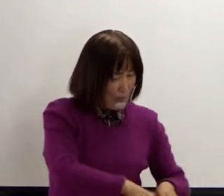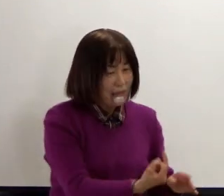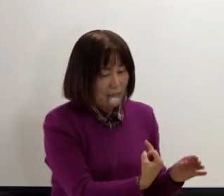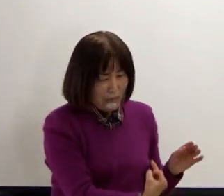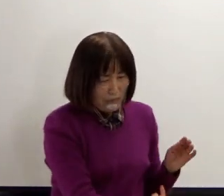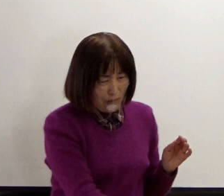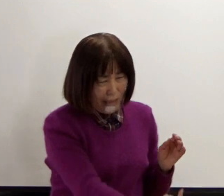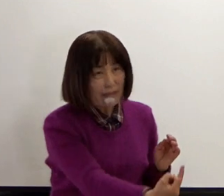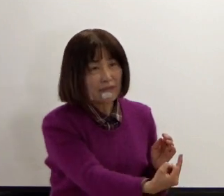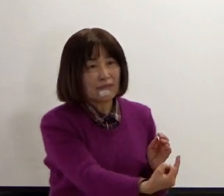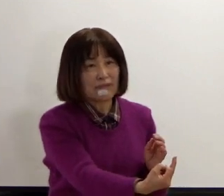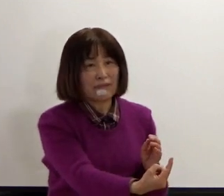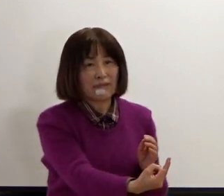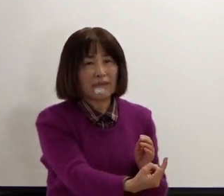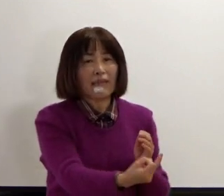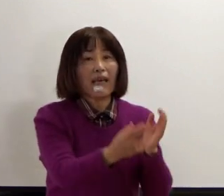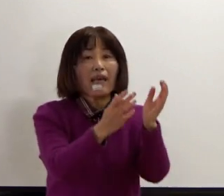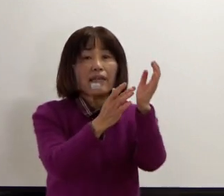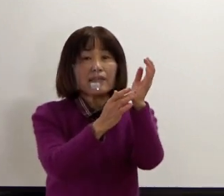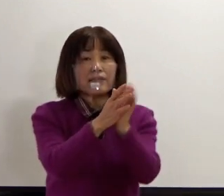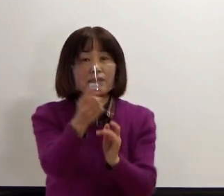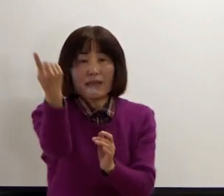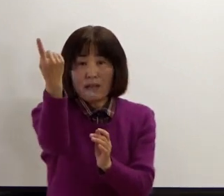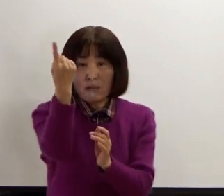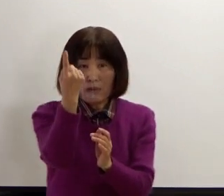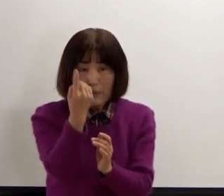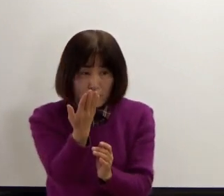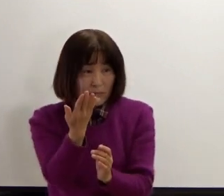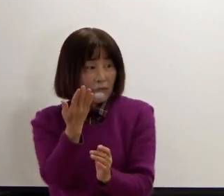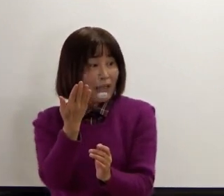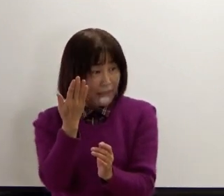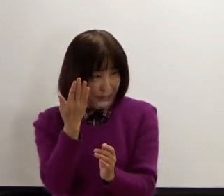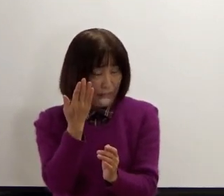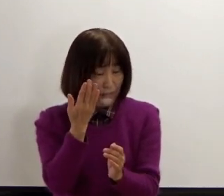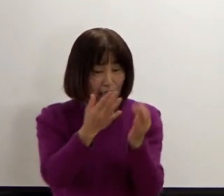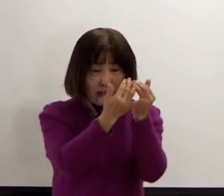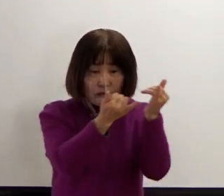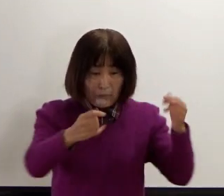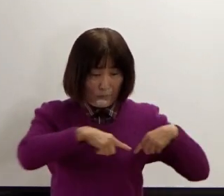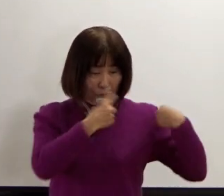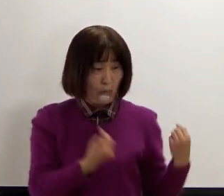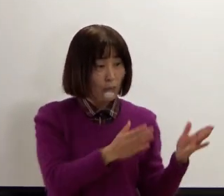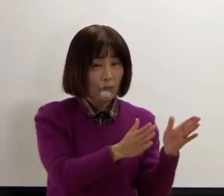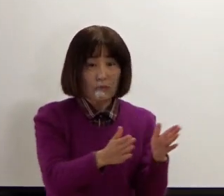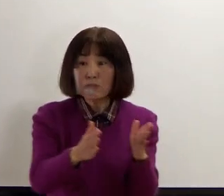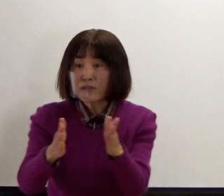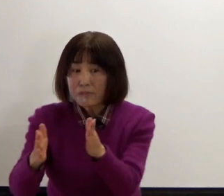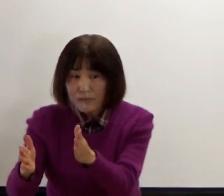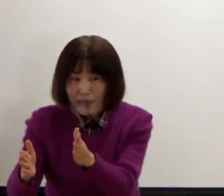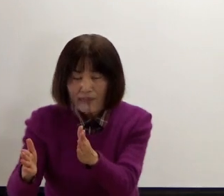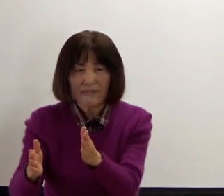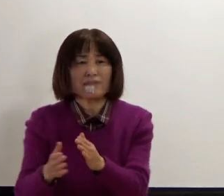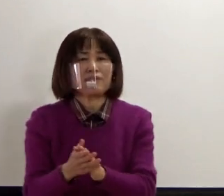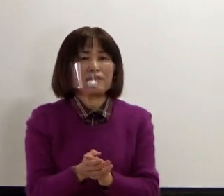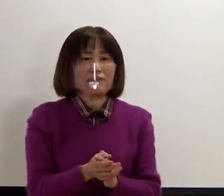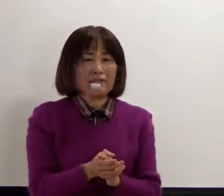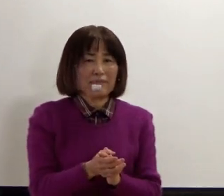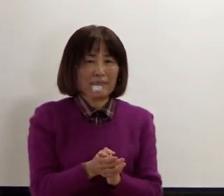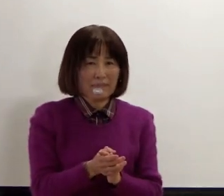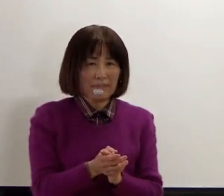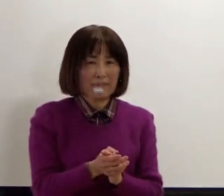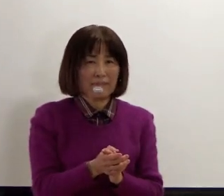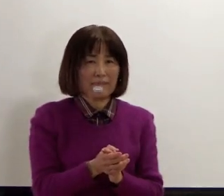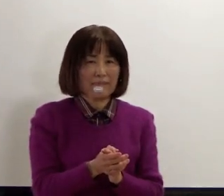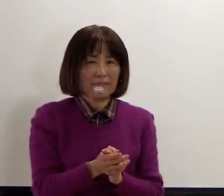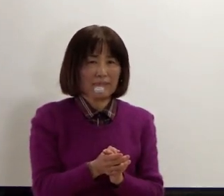キリストの準備をする。両親もイエスの母の出産の準備のために用